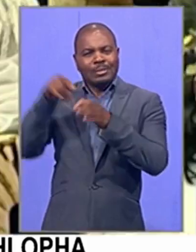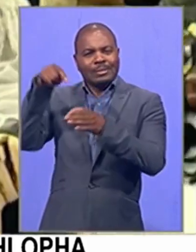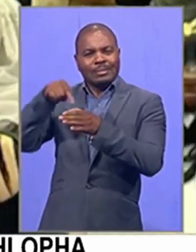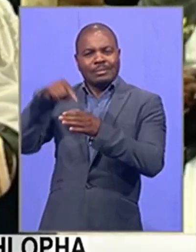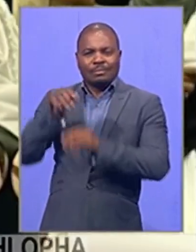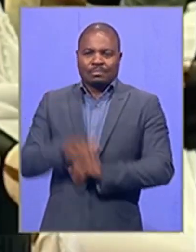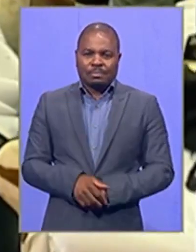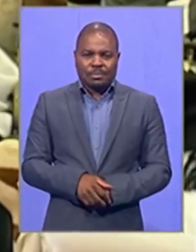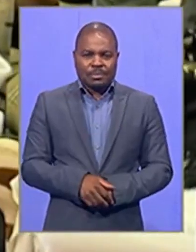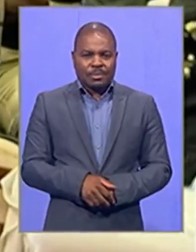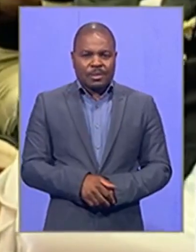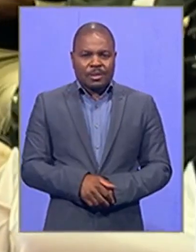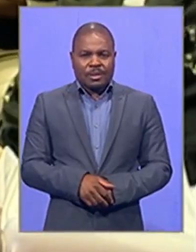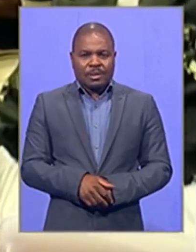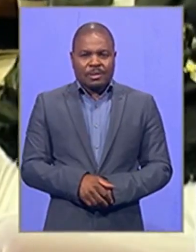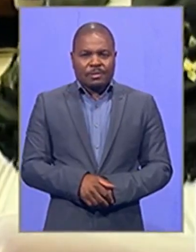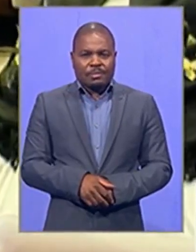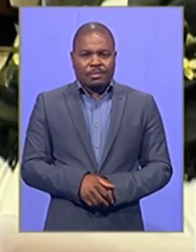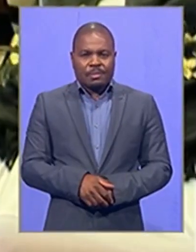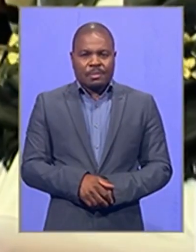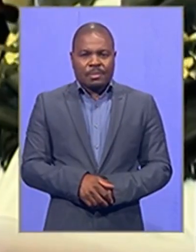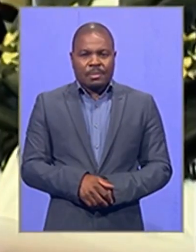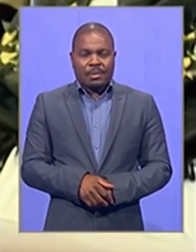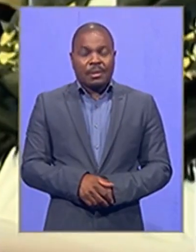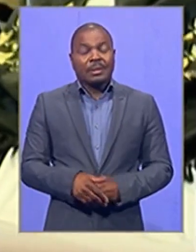nje lapho eqala